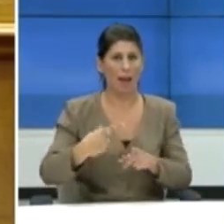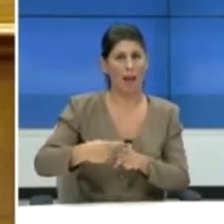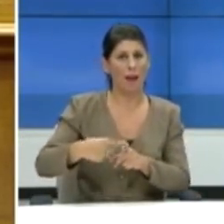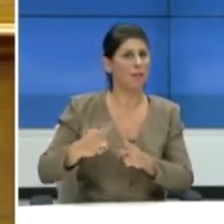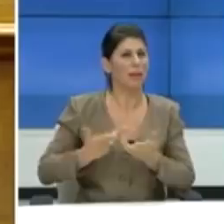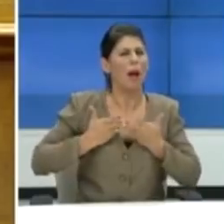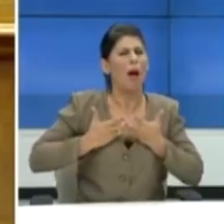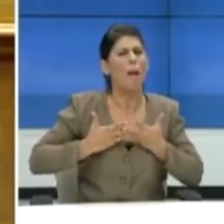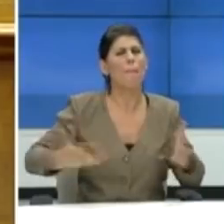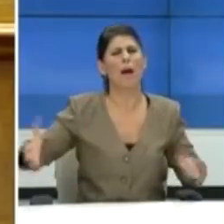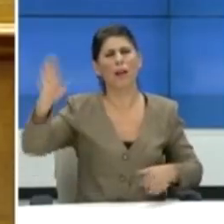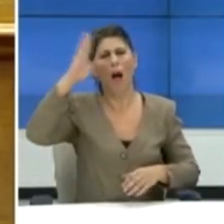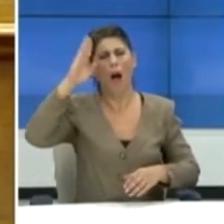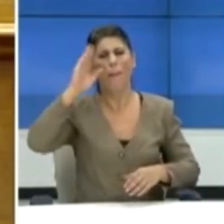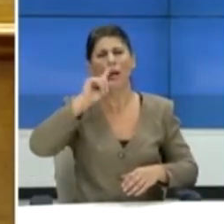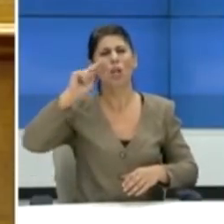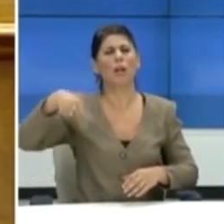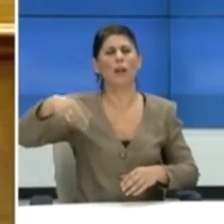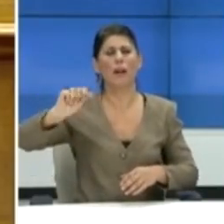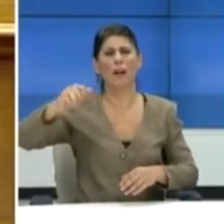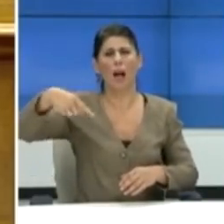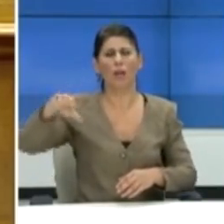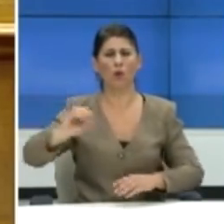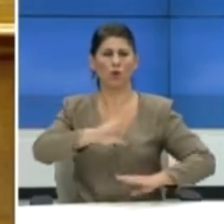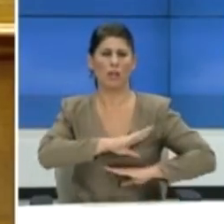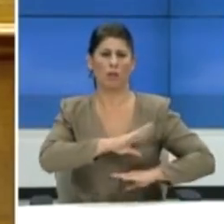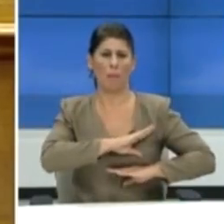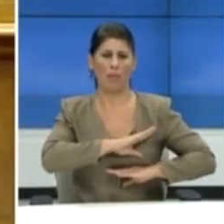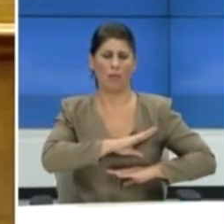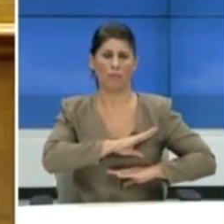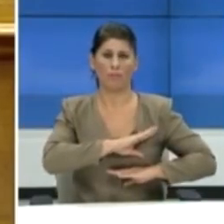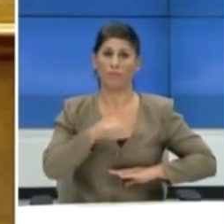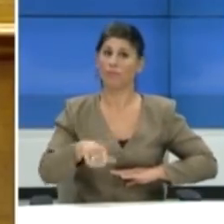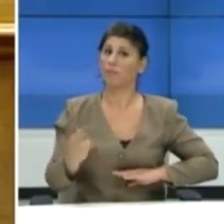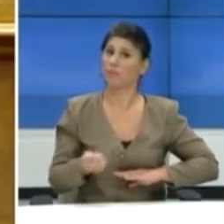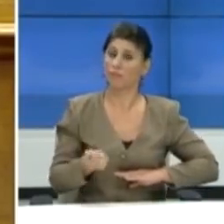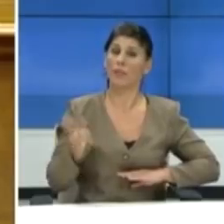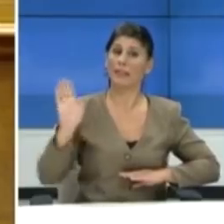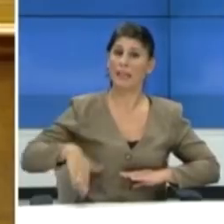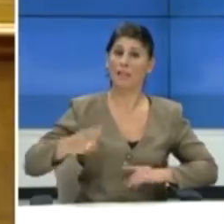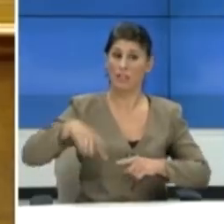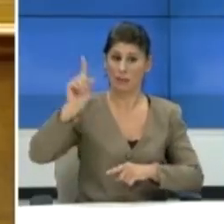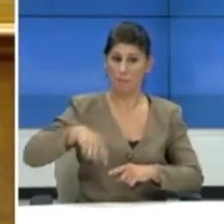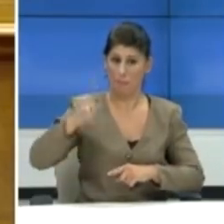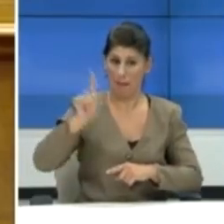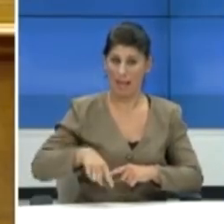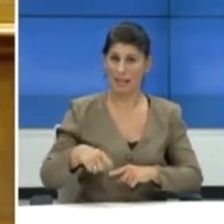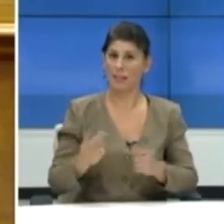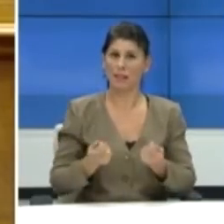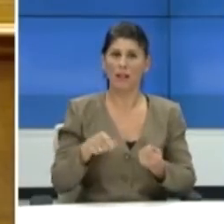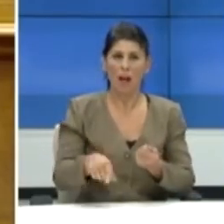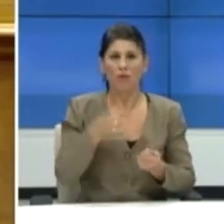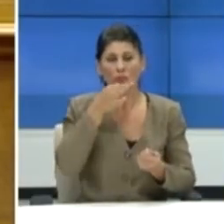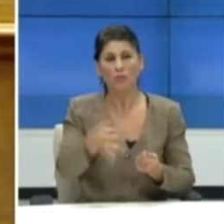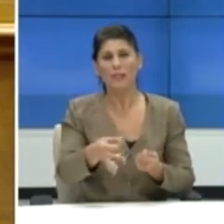ένα απέραντο αμερικανοατοϊκό στρατόπεδο. Τα γεγονότα των τελευταίων ημερών επιβεβαιώνουν αυτό